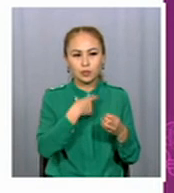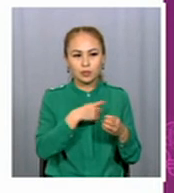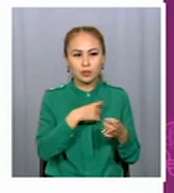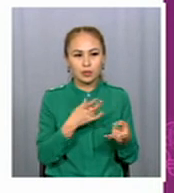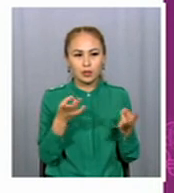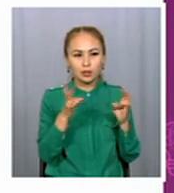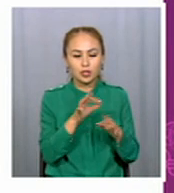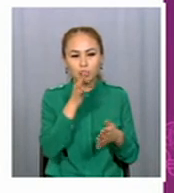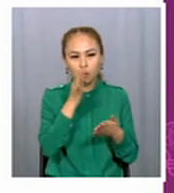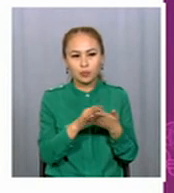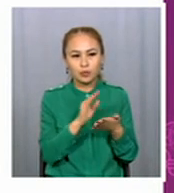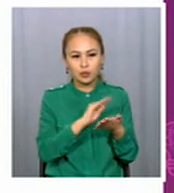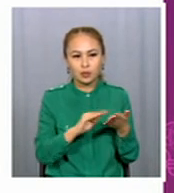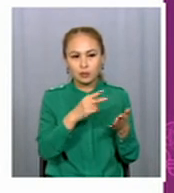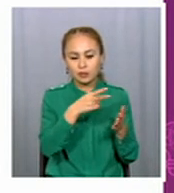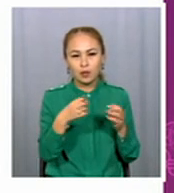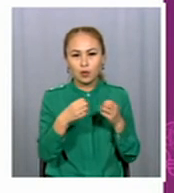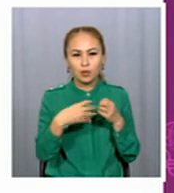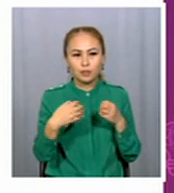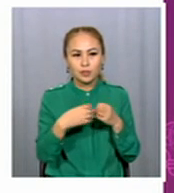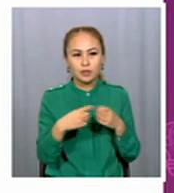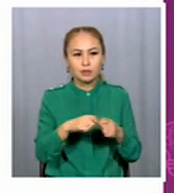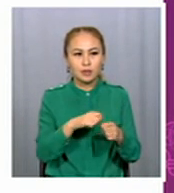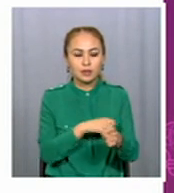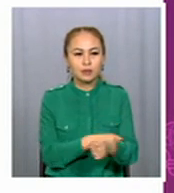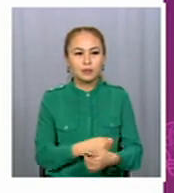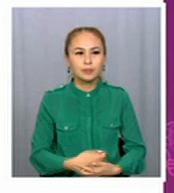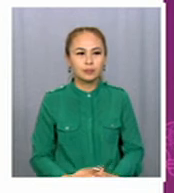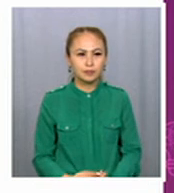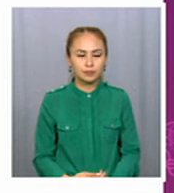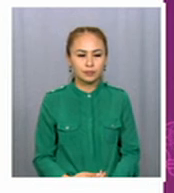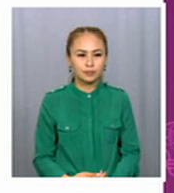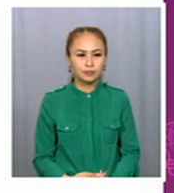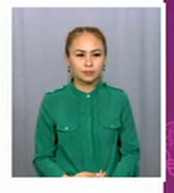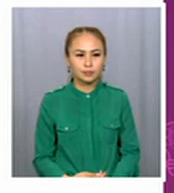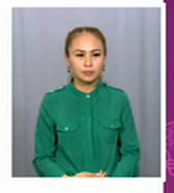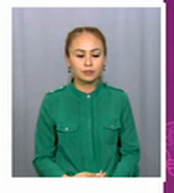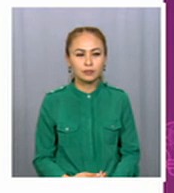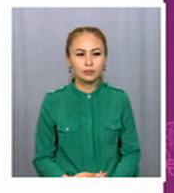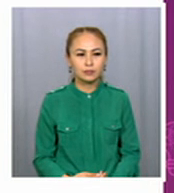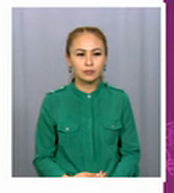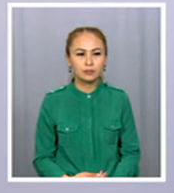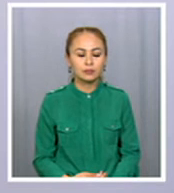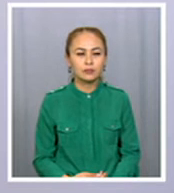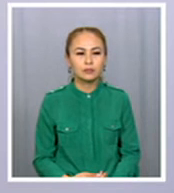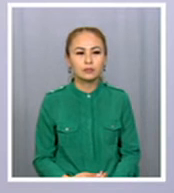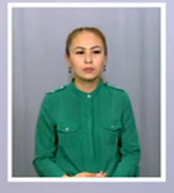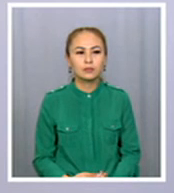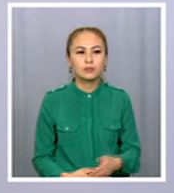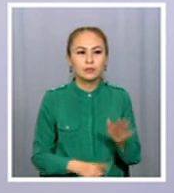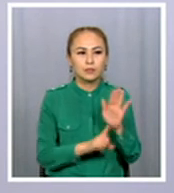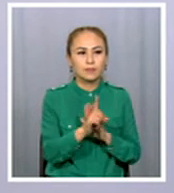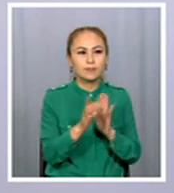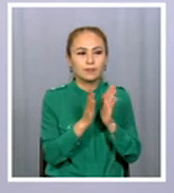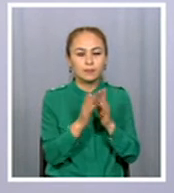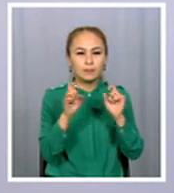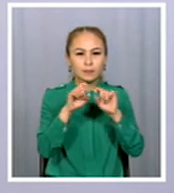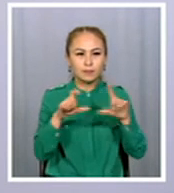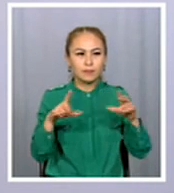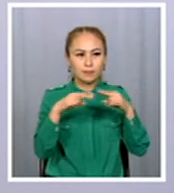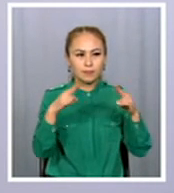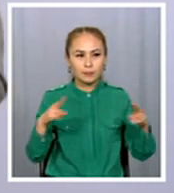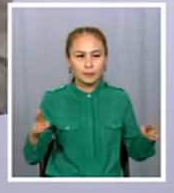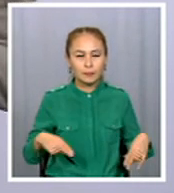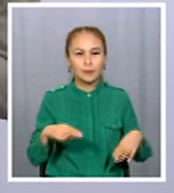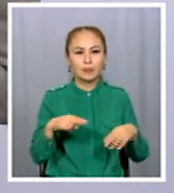жауабын жазайық. 15 метр екен болар. 15 метр дегеніміз не? Мына бастапқыда сұраған мектептің биіктігі екен